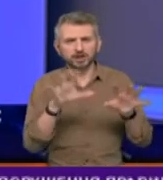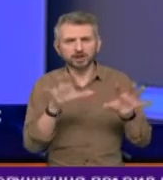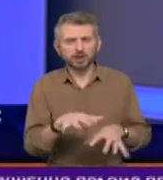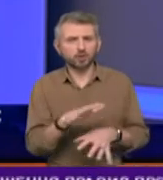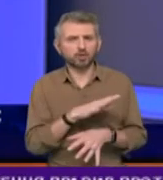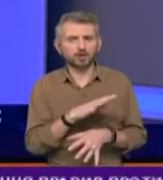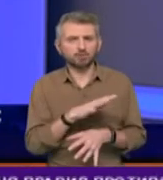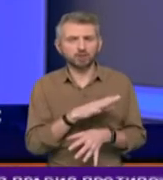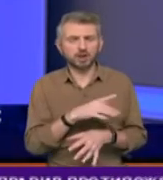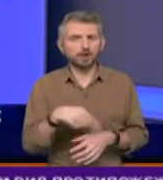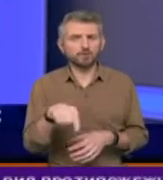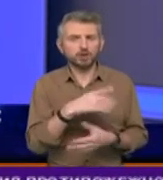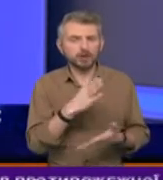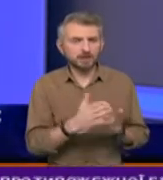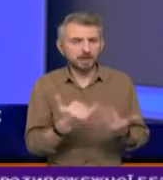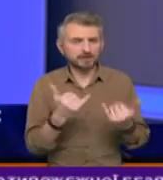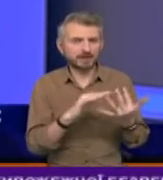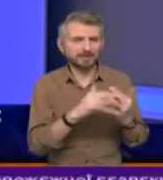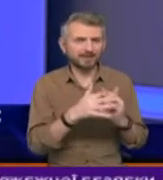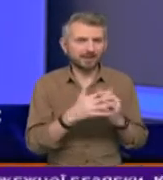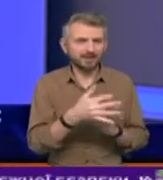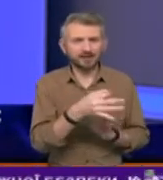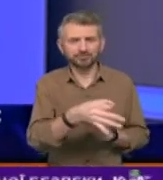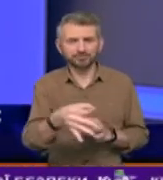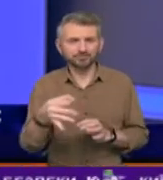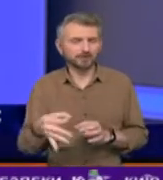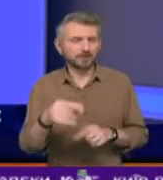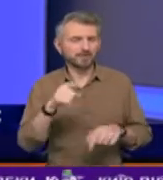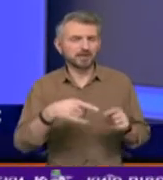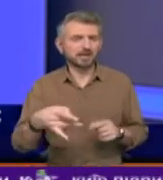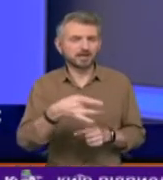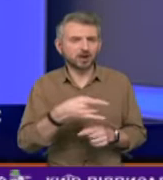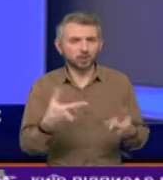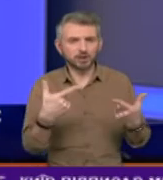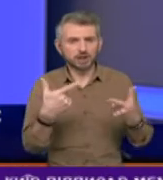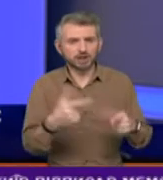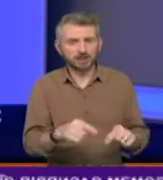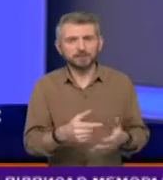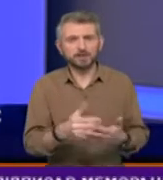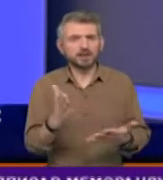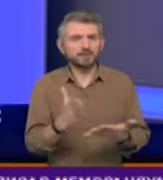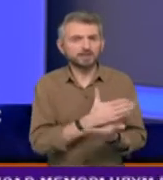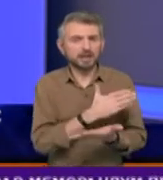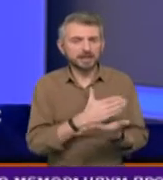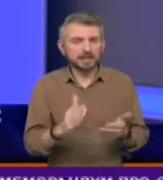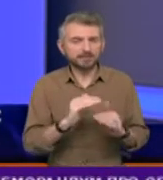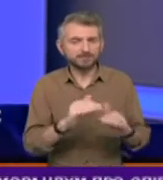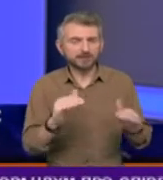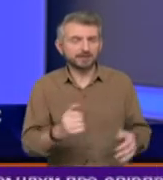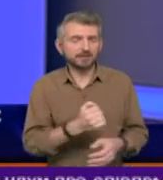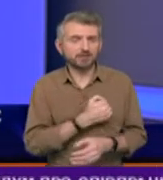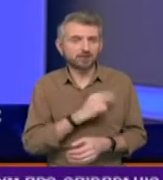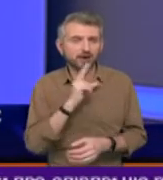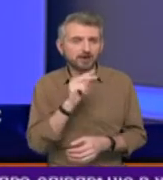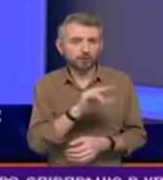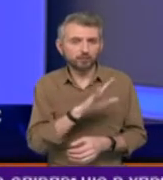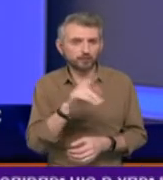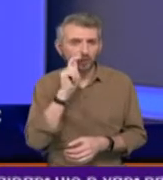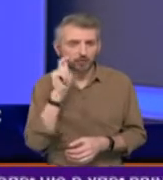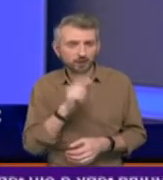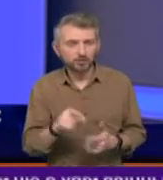тільки бажають, ну, якби це й нормально вчити українську мову, хіба що, ну, дійсно, в минулих роках якось ця історія не